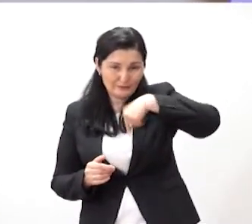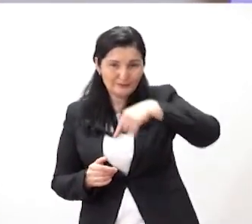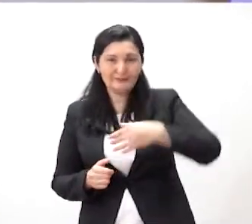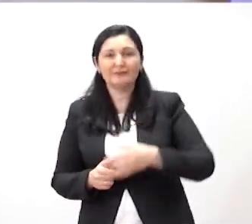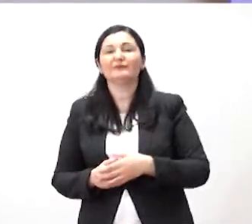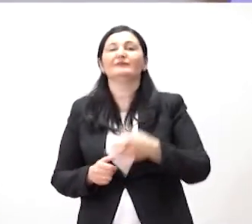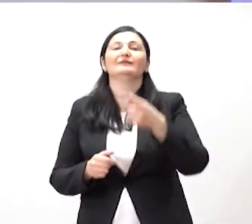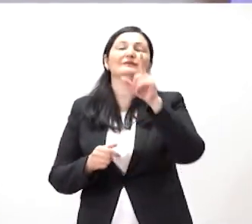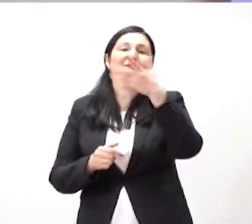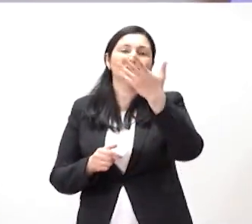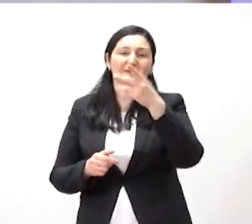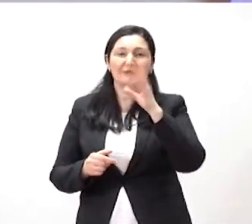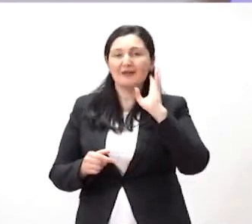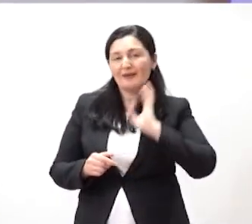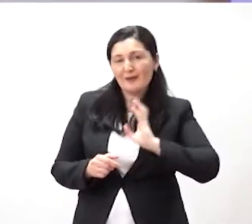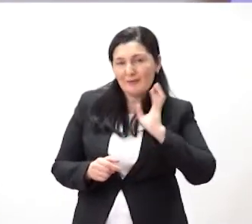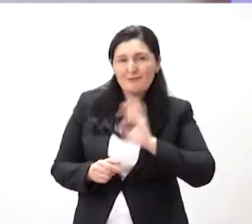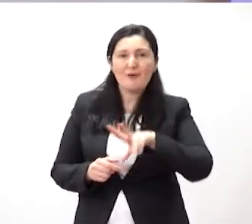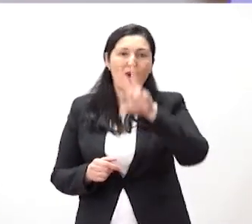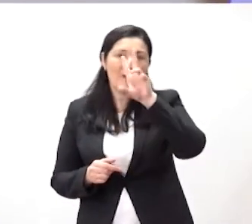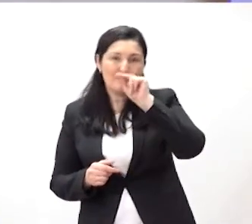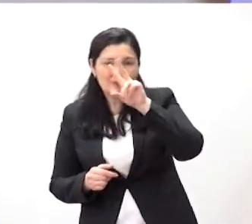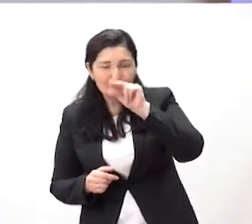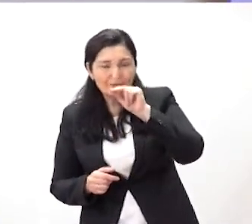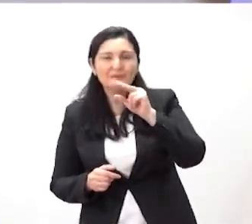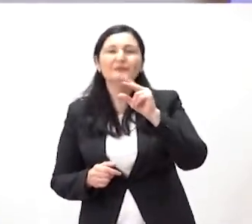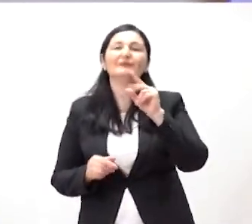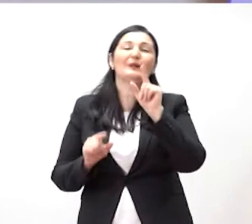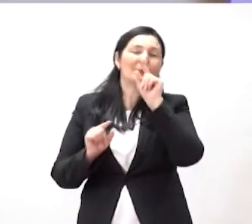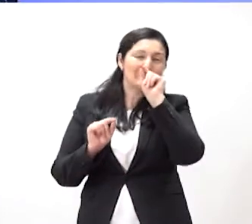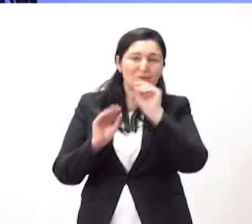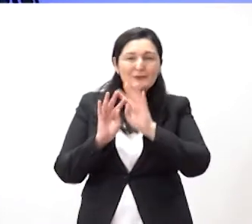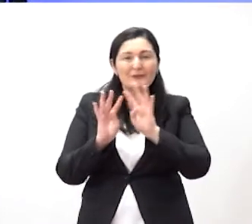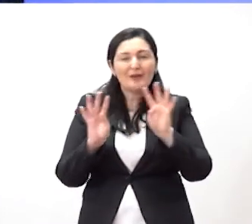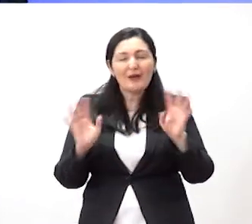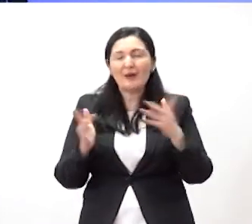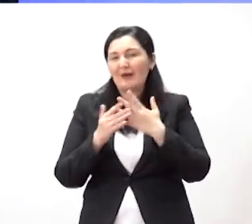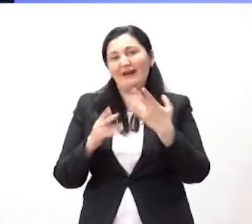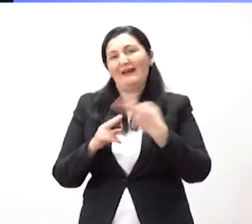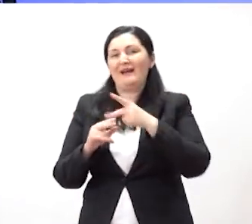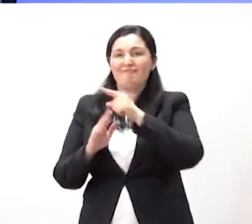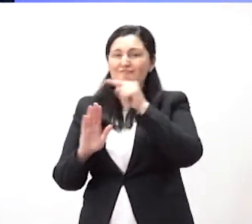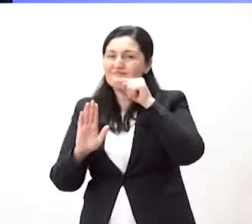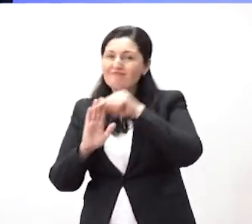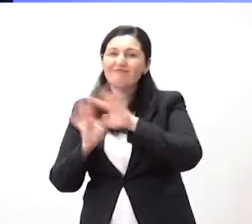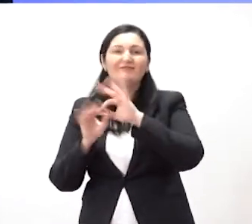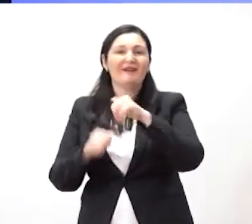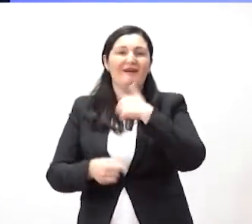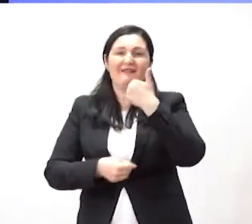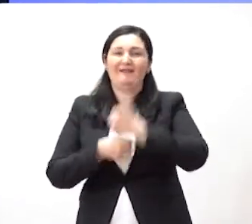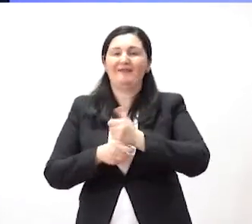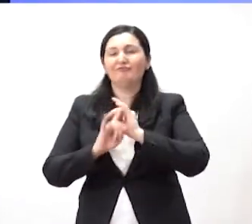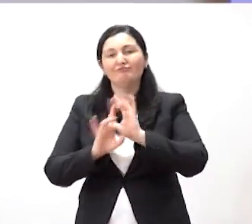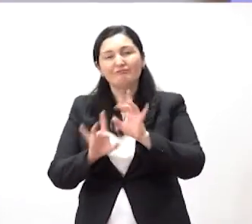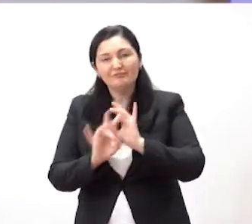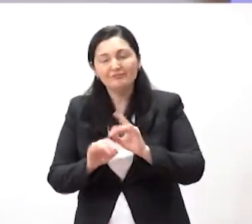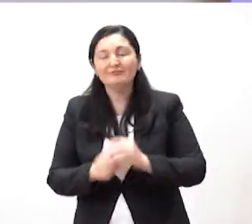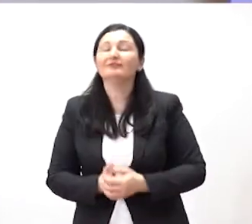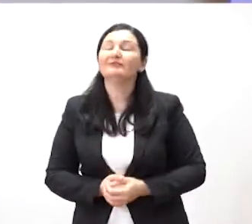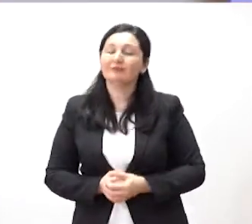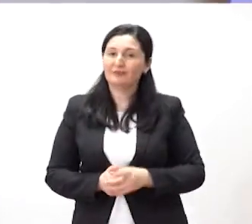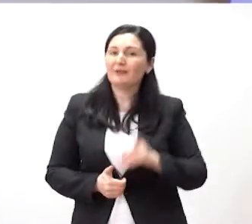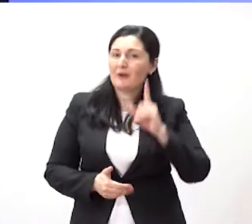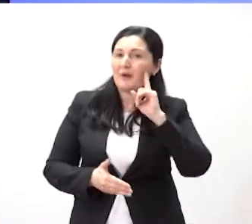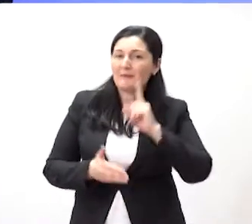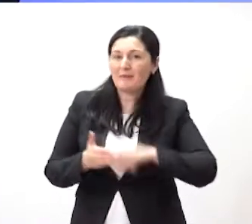بله، کپک، مرغابی، غاز و چوجه ها میباشند. آفرین. آفرین لولا جان. باور